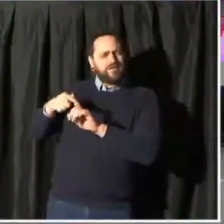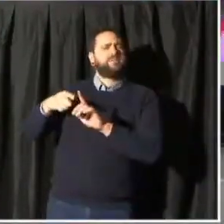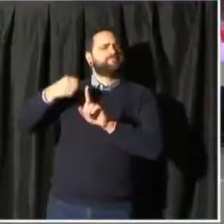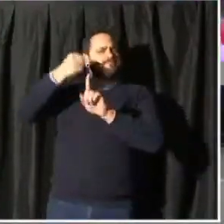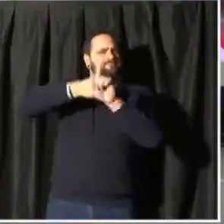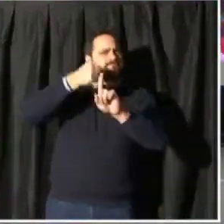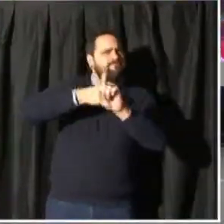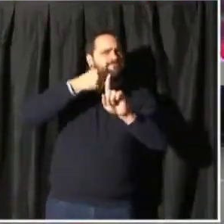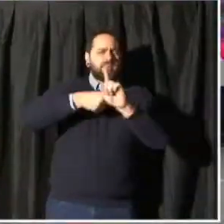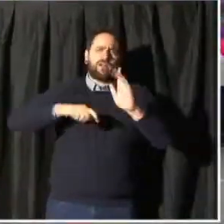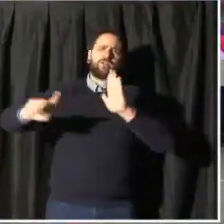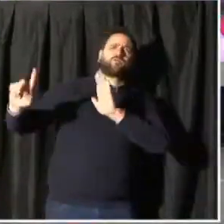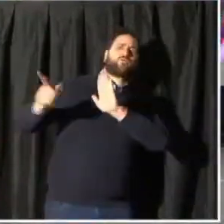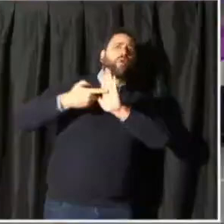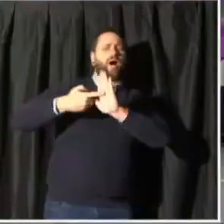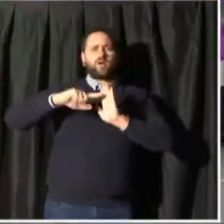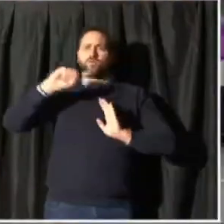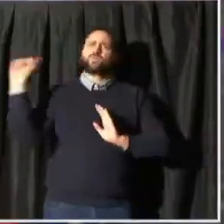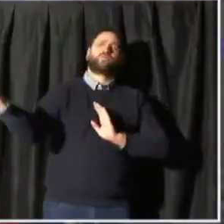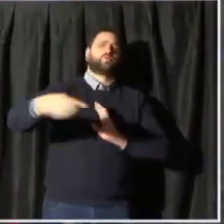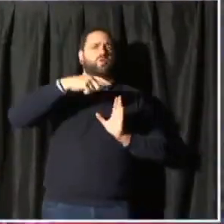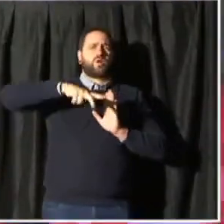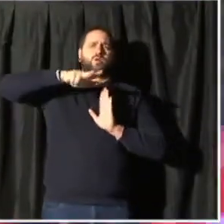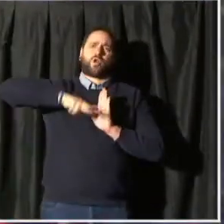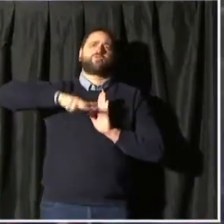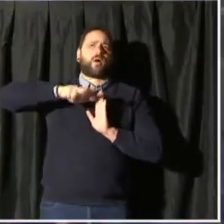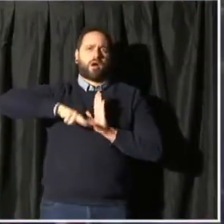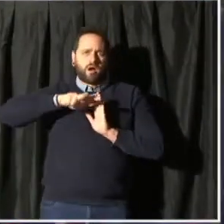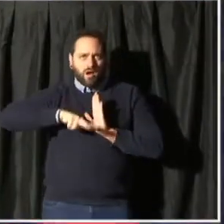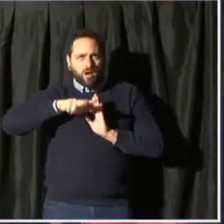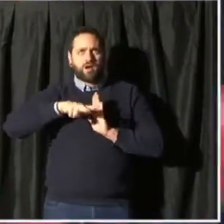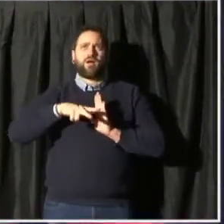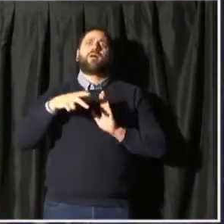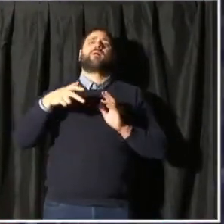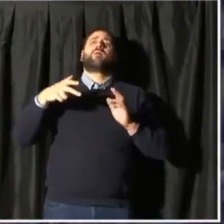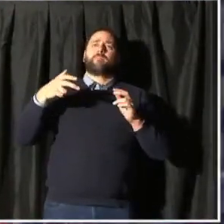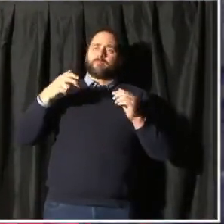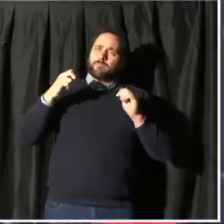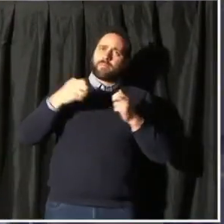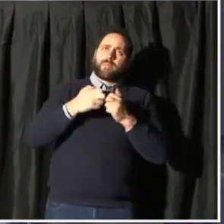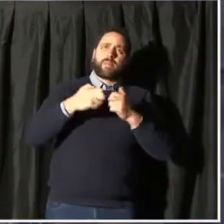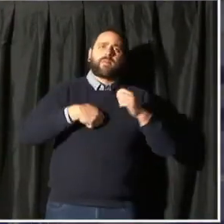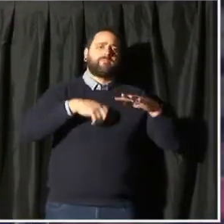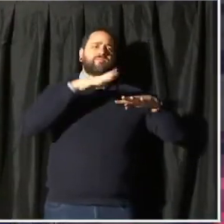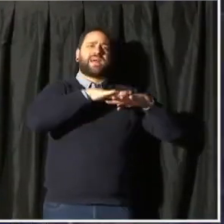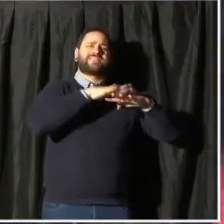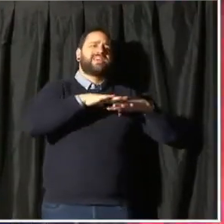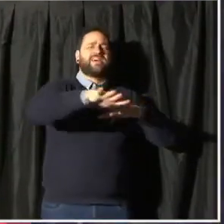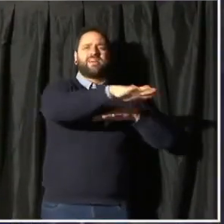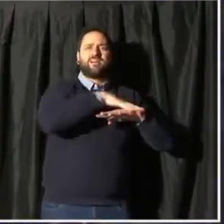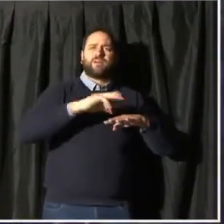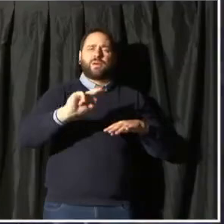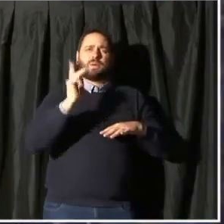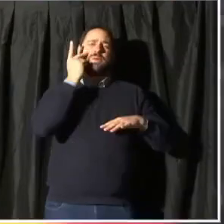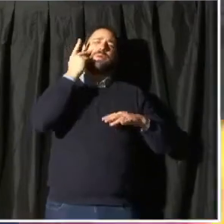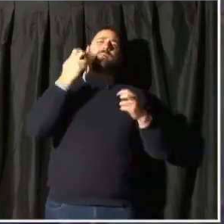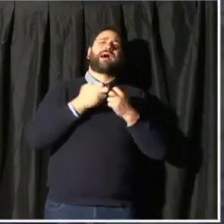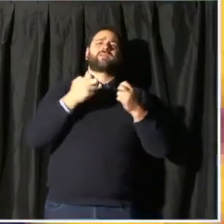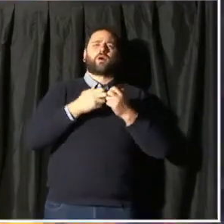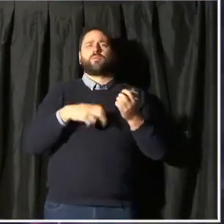tous et tous y compris en installant des logements sociaux dans les quartiers où personne n'en veut dans le 16e arrondissement